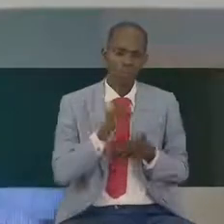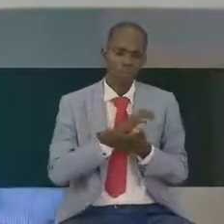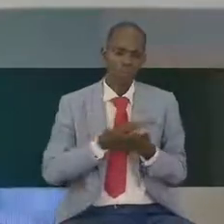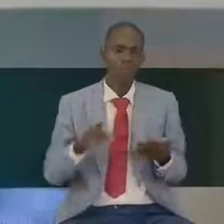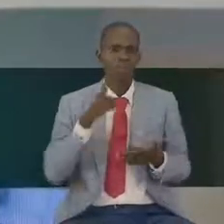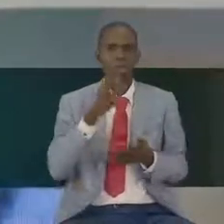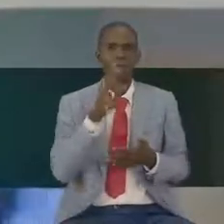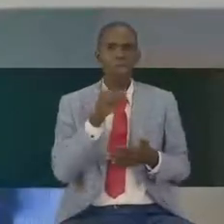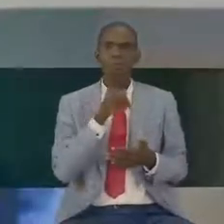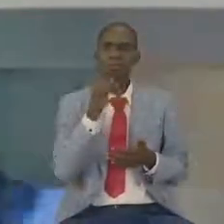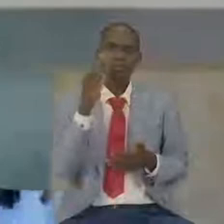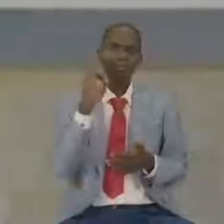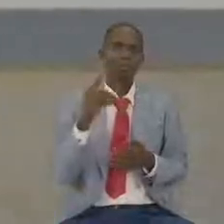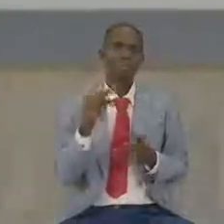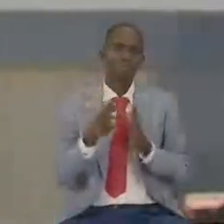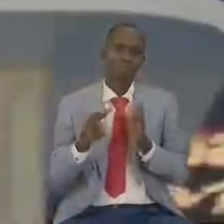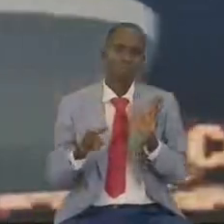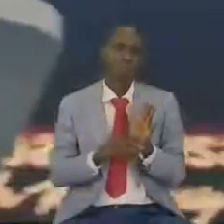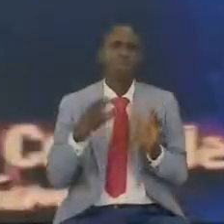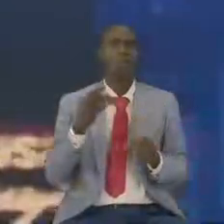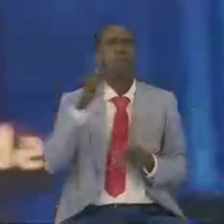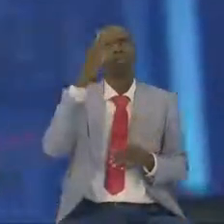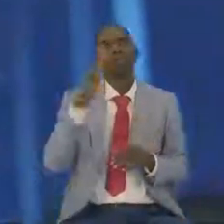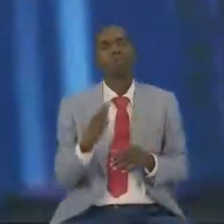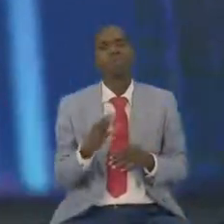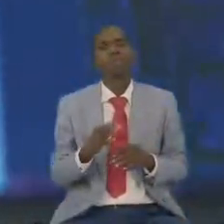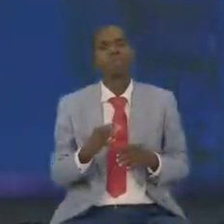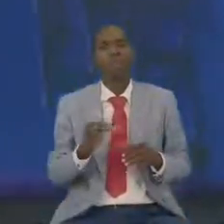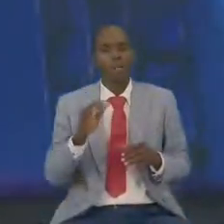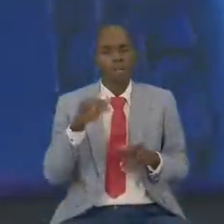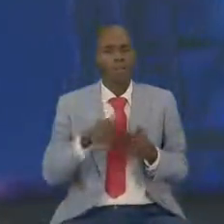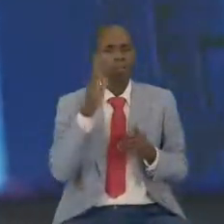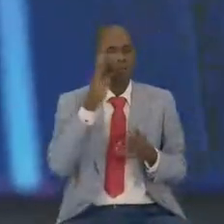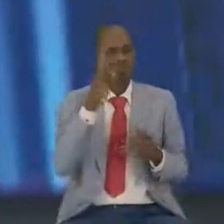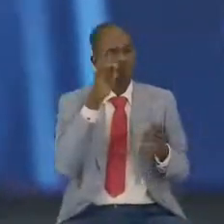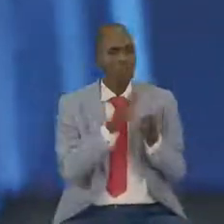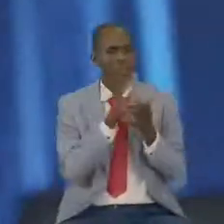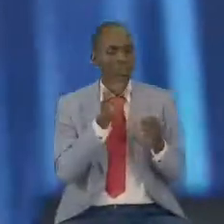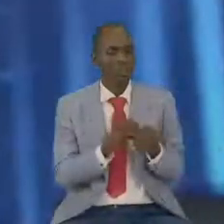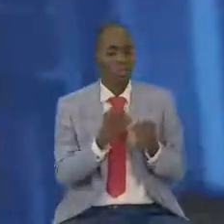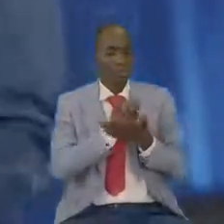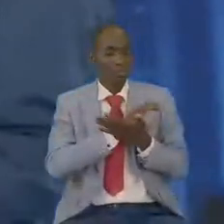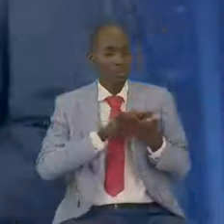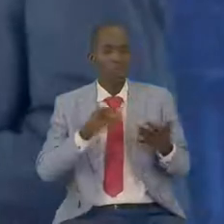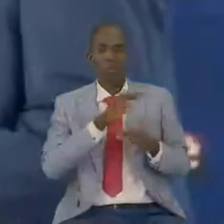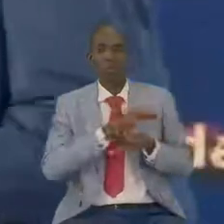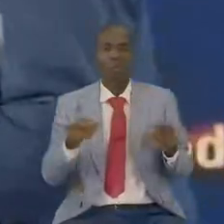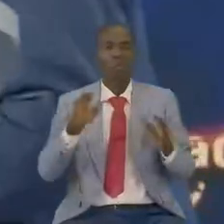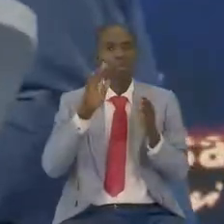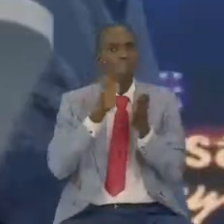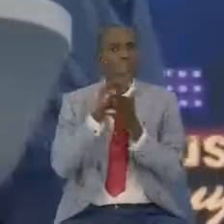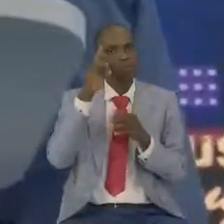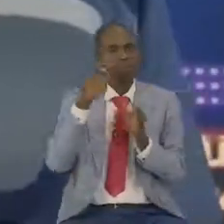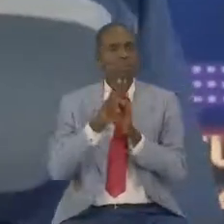prêches pas la volonté de Dieu. Je ne crois pas en la sanctification. Tu ne crois pas à la volonté de Dieu. Moi, je